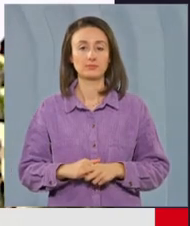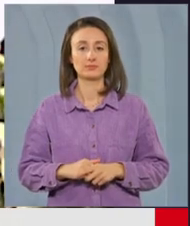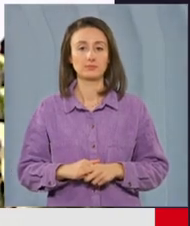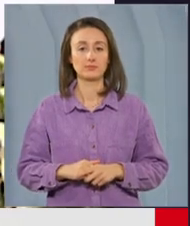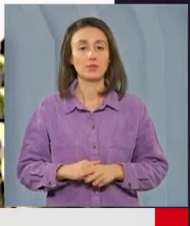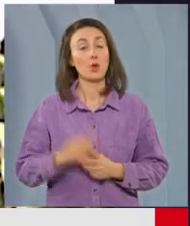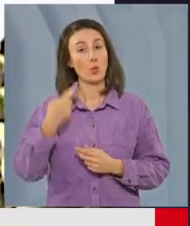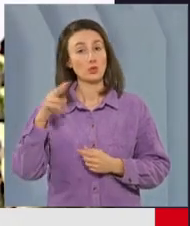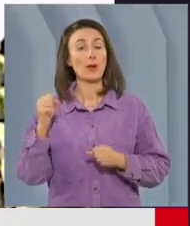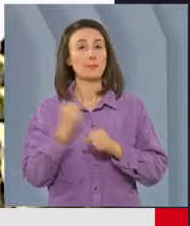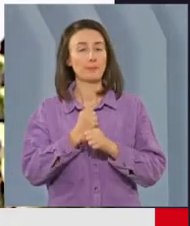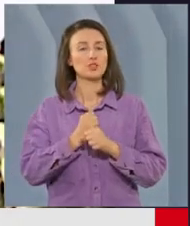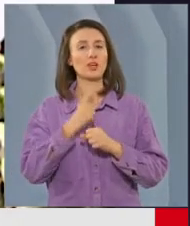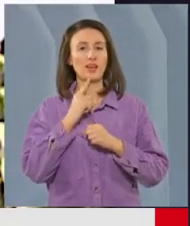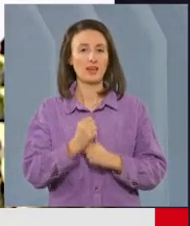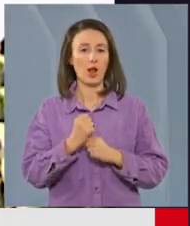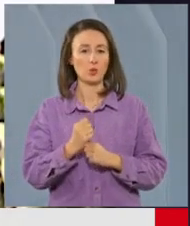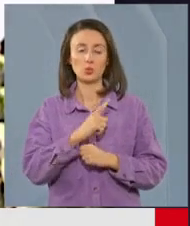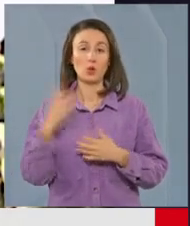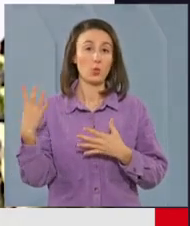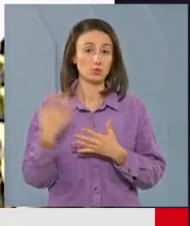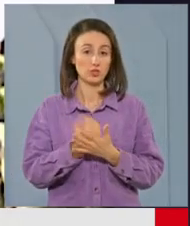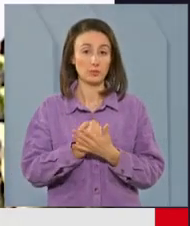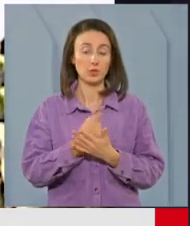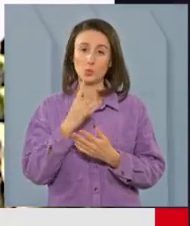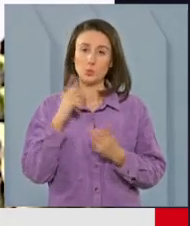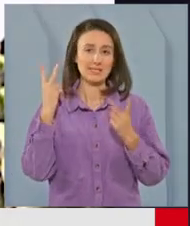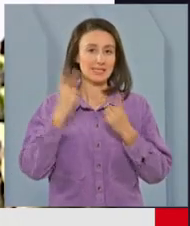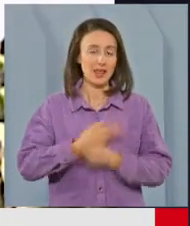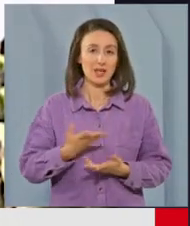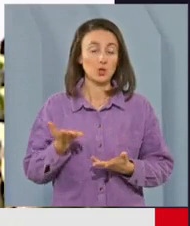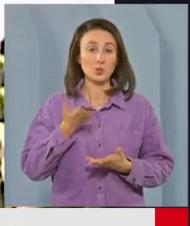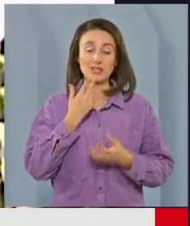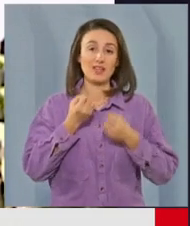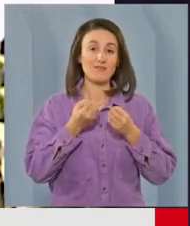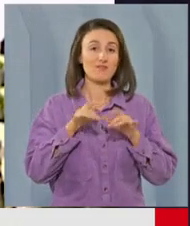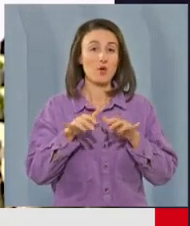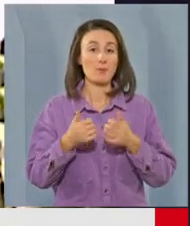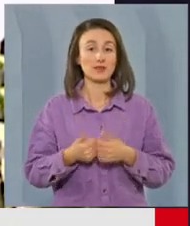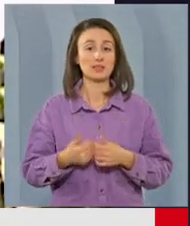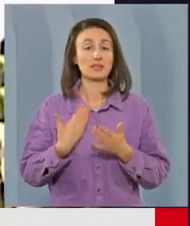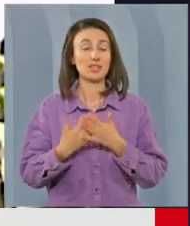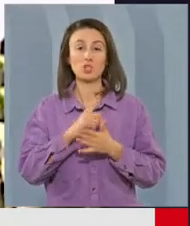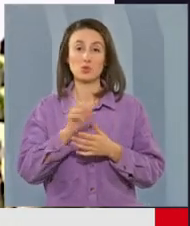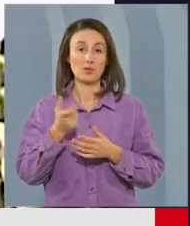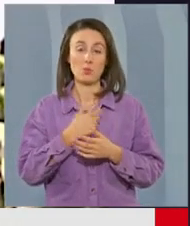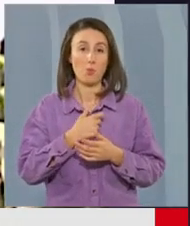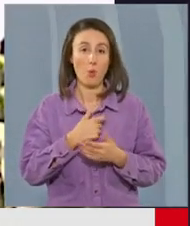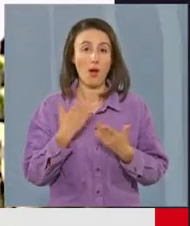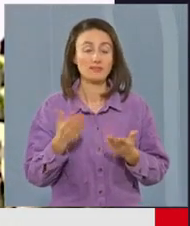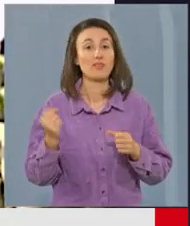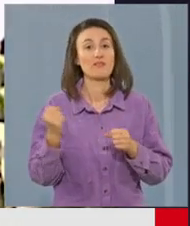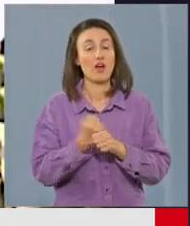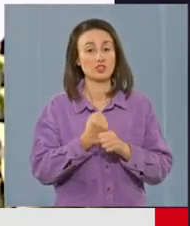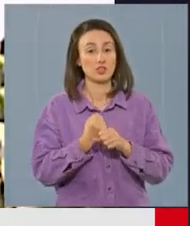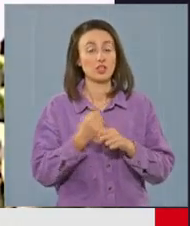SPV-ul încă merge greu, în sensul că nu reușim, și asta nu înțeleg, nu sunt informatician, dar nu înțeleg de ce nu se poate